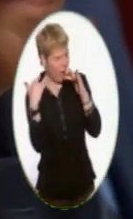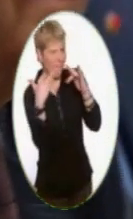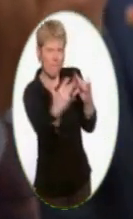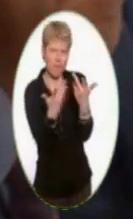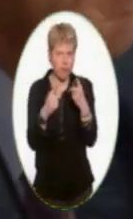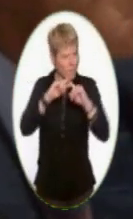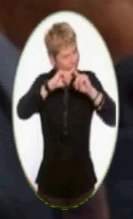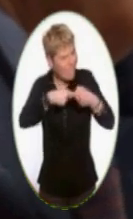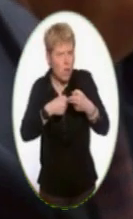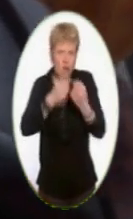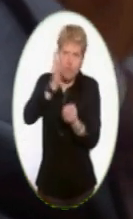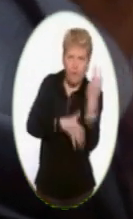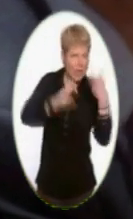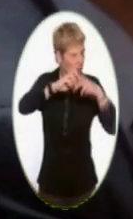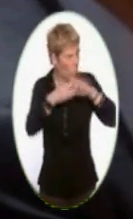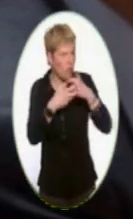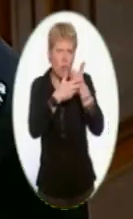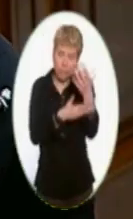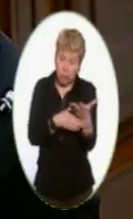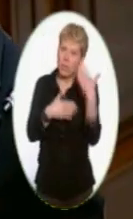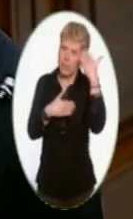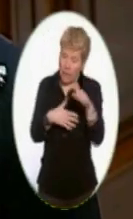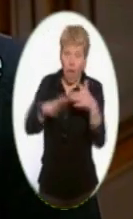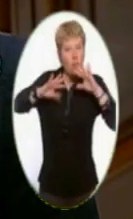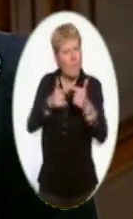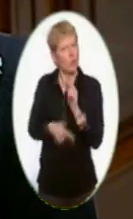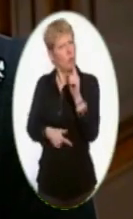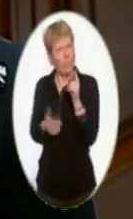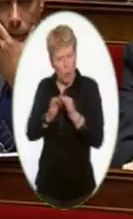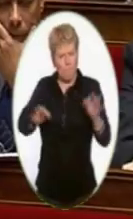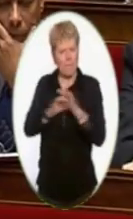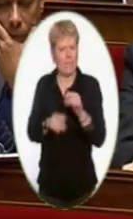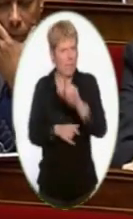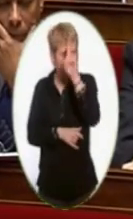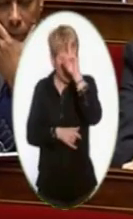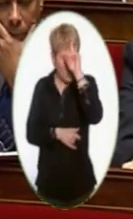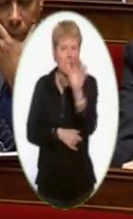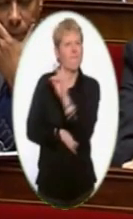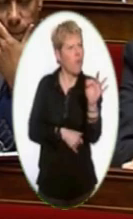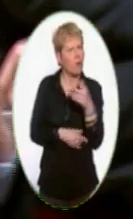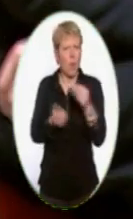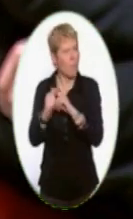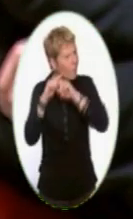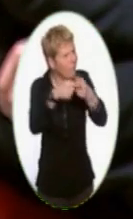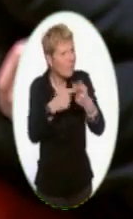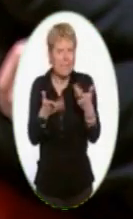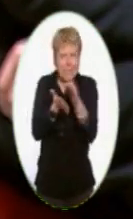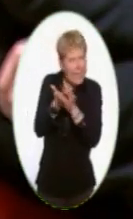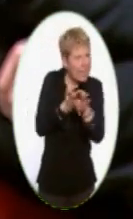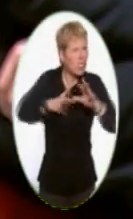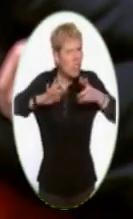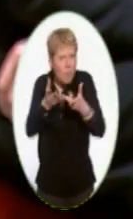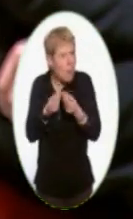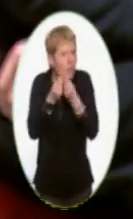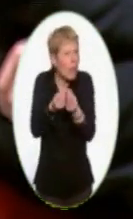à défaire les gouvernements étrangers. Alors oui, moi, je travaille. Et je travaille avec Mme Clinton. Nous, nous l'assumons.